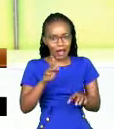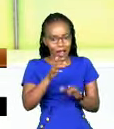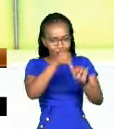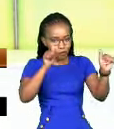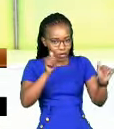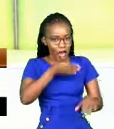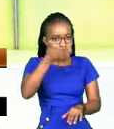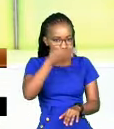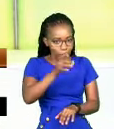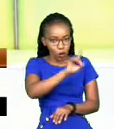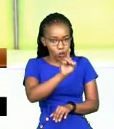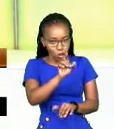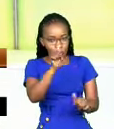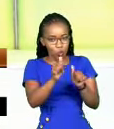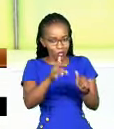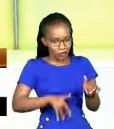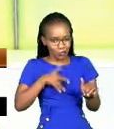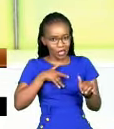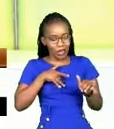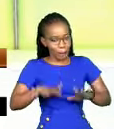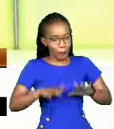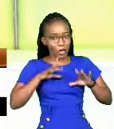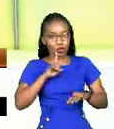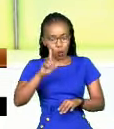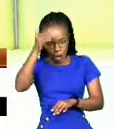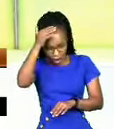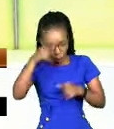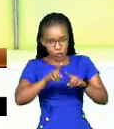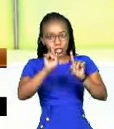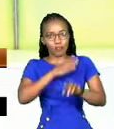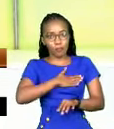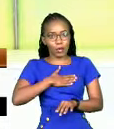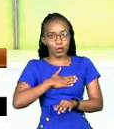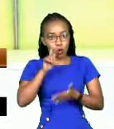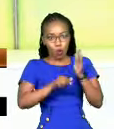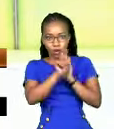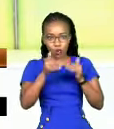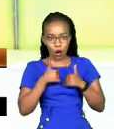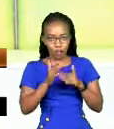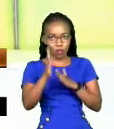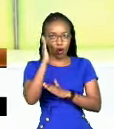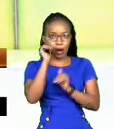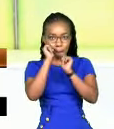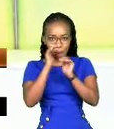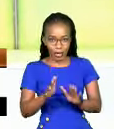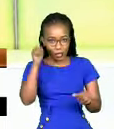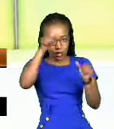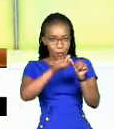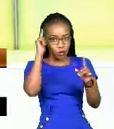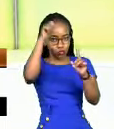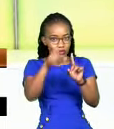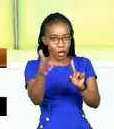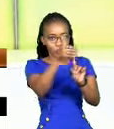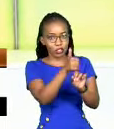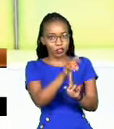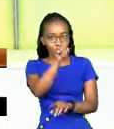maswali yatakayowafanya kuhisi wamejigamba. Kwa maana hiyo kwa mnyenyekevu kwa kile kikubwa ulichonacho. Salina Mwenyezi Mungu kukumbuka kwamba tutimiza